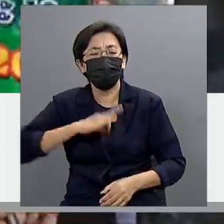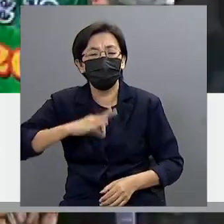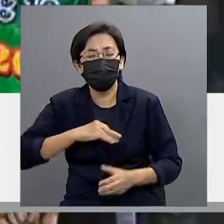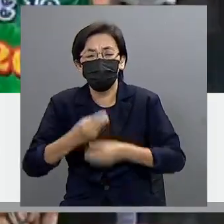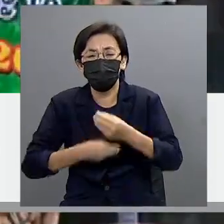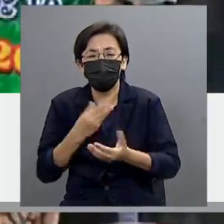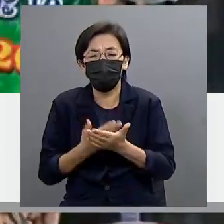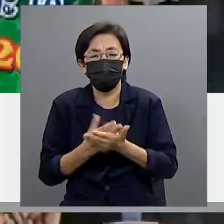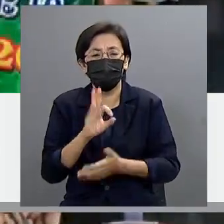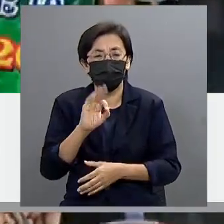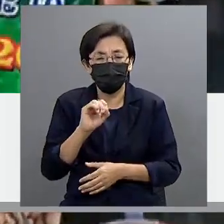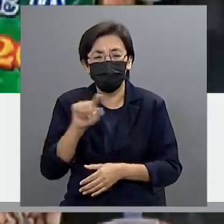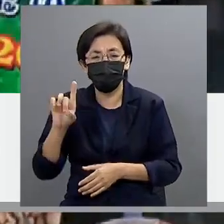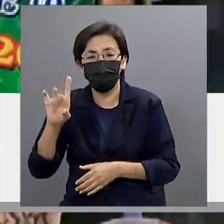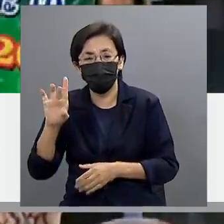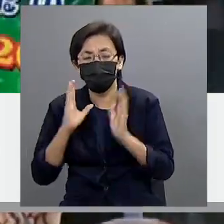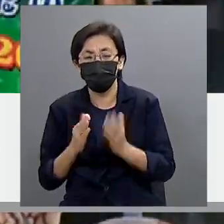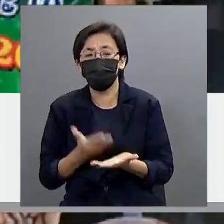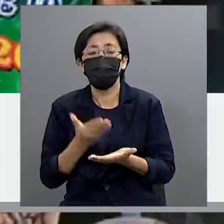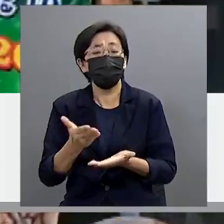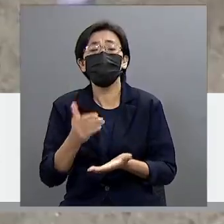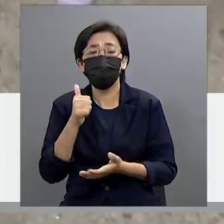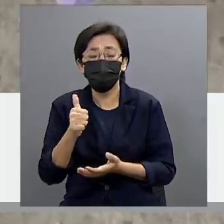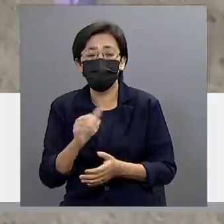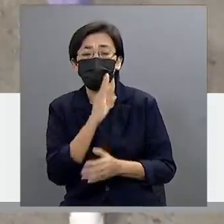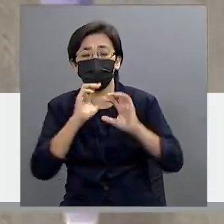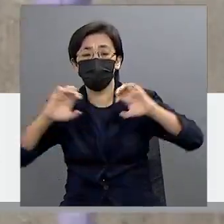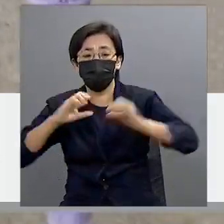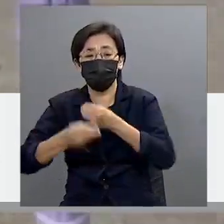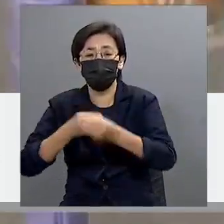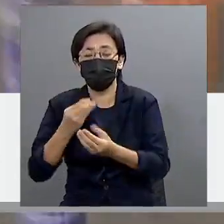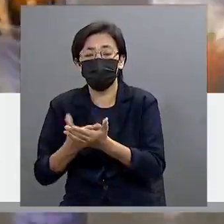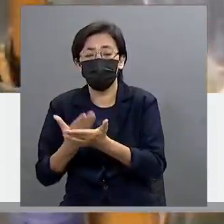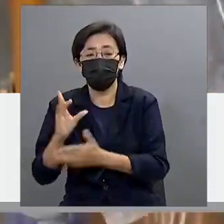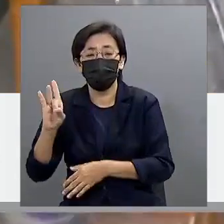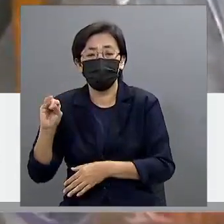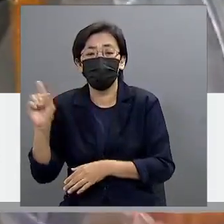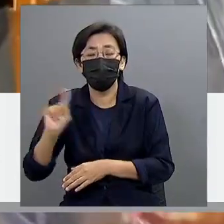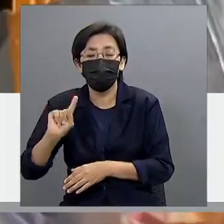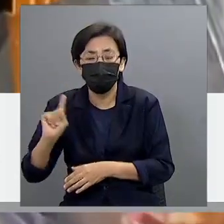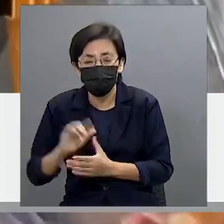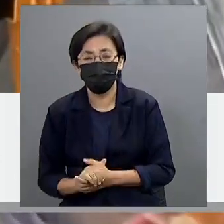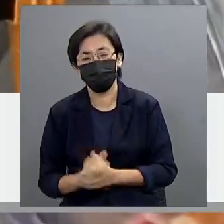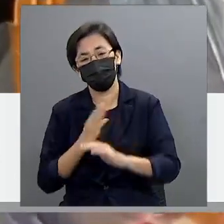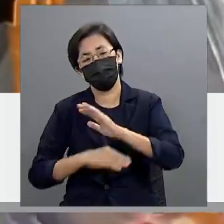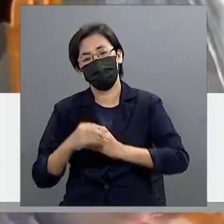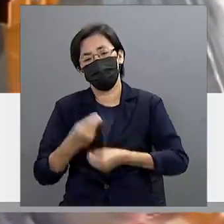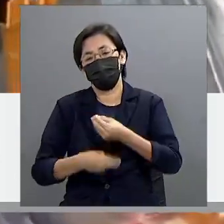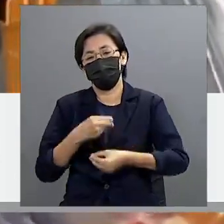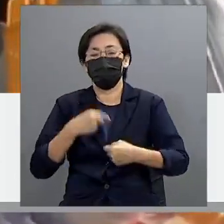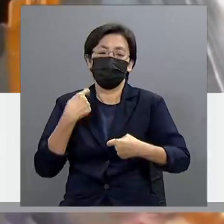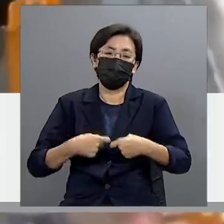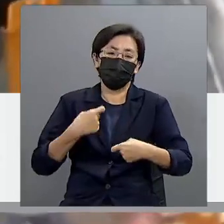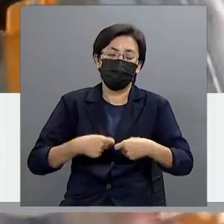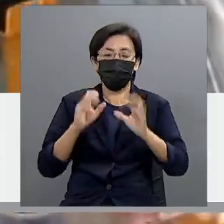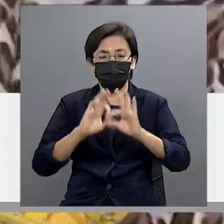90-100 บาทลูกค้าเต็มใจซื้อการที่รัฐบาลมาขาย80บาทเนี่ยเหมือนกับการมาแย่งคนพิการขายซึ่งรัฐบาลควรจะต้องช่วยเหลือคน